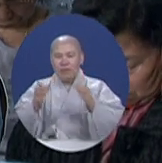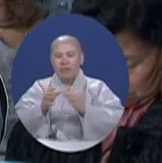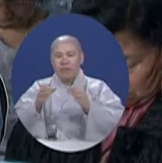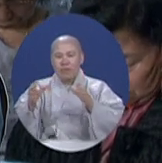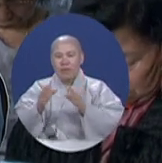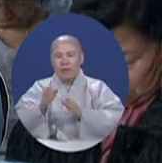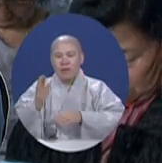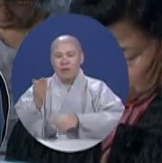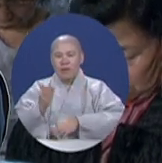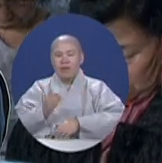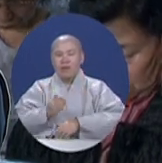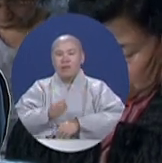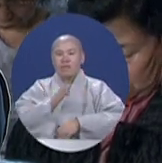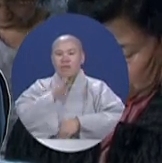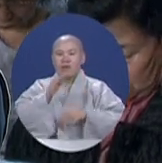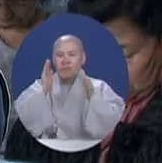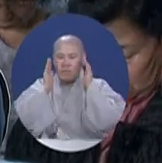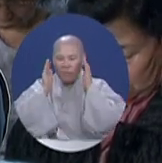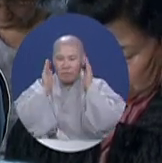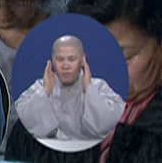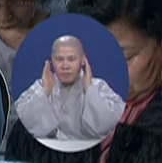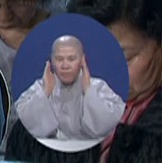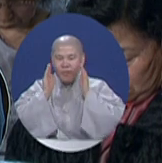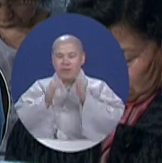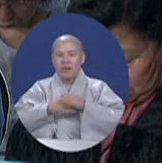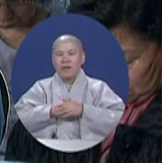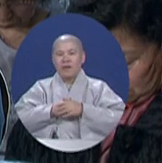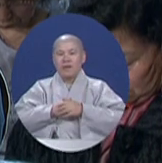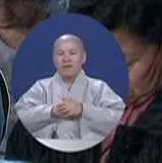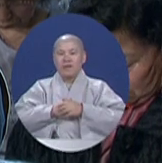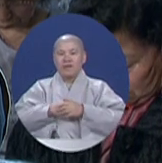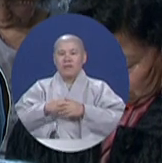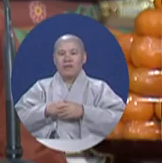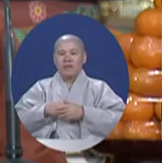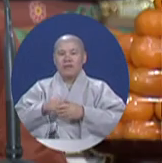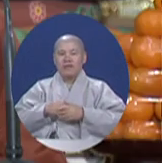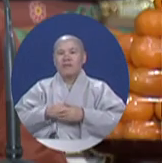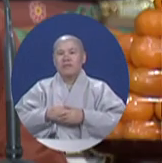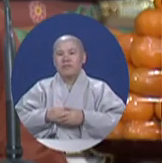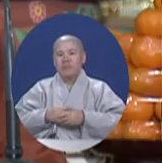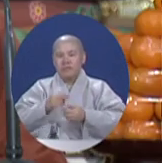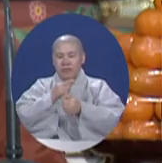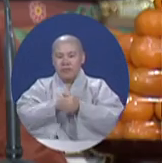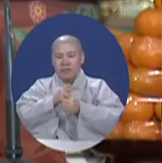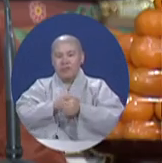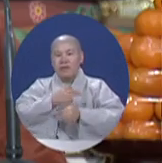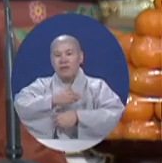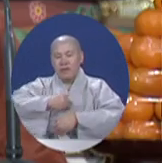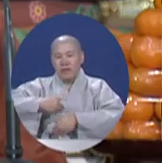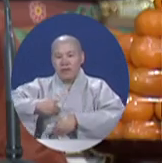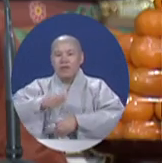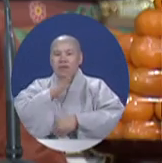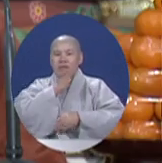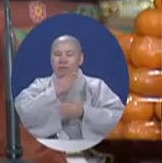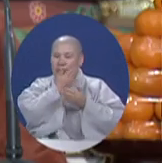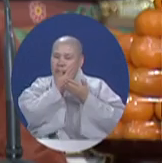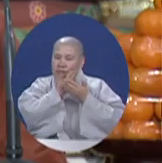이게 공부예요. 이게. 그래가지고 그 스승과 제자 참